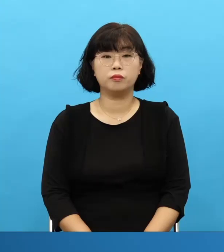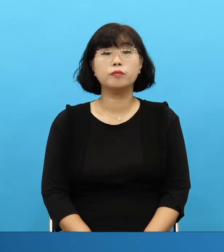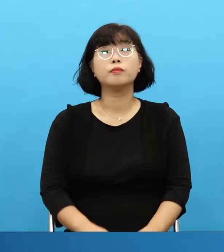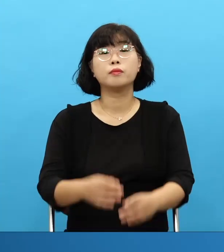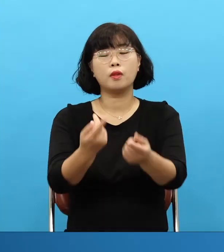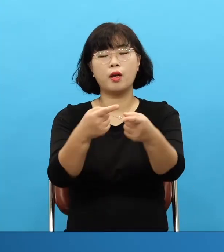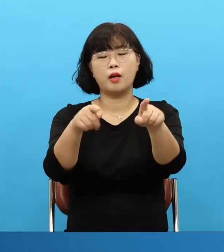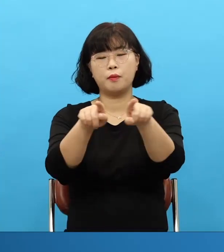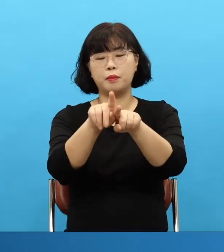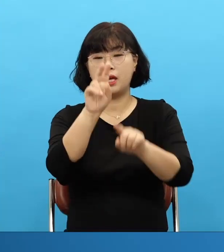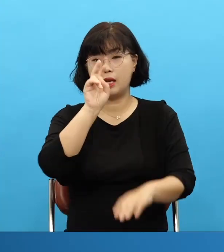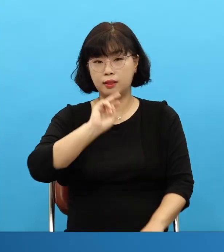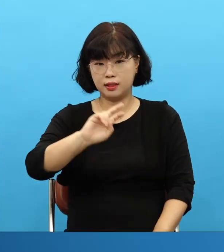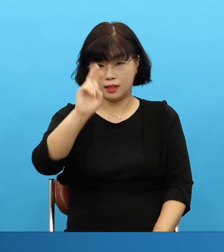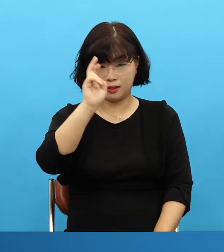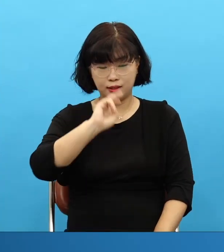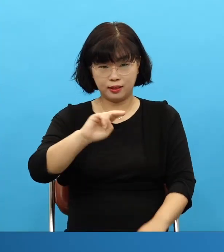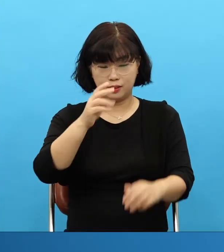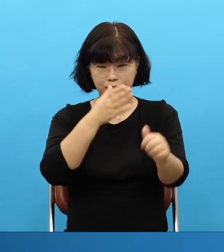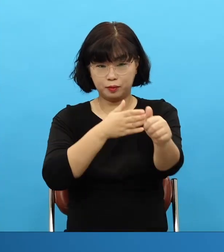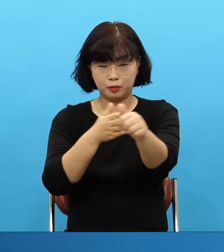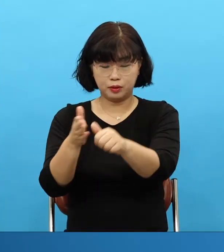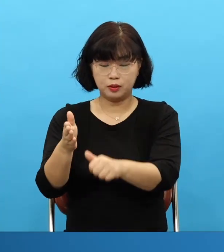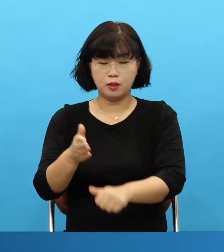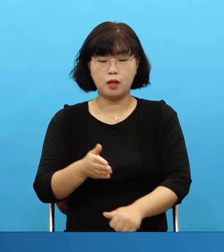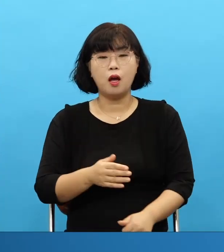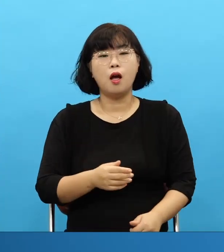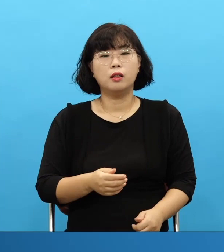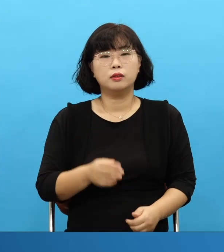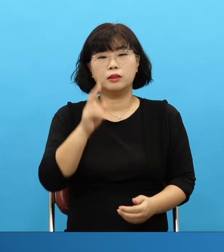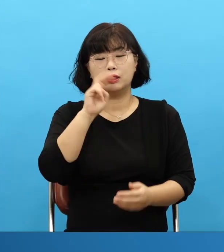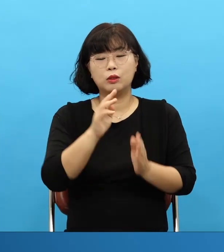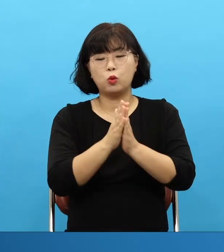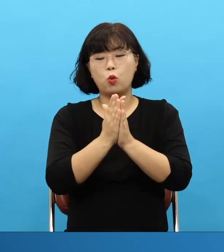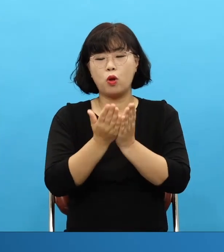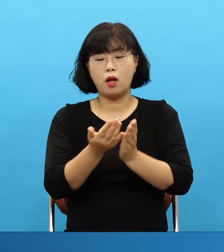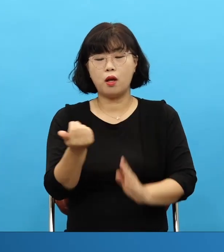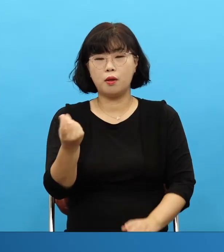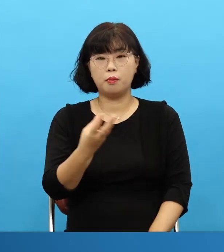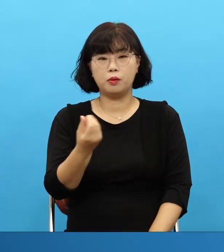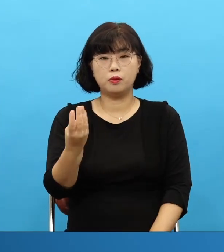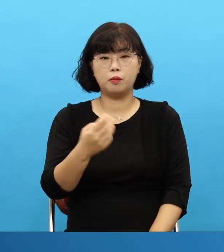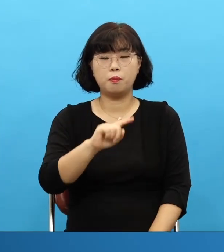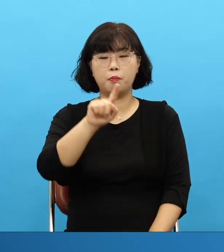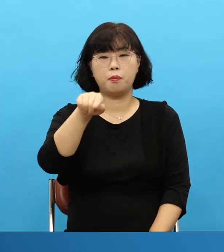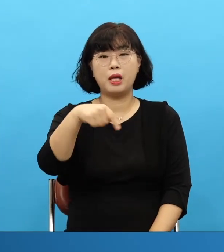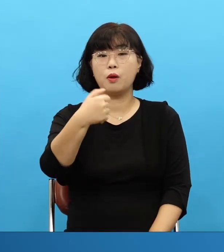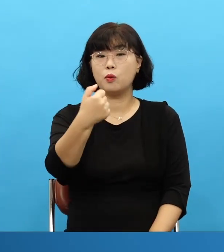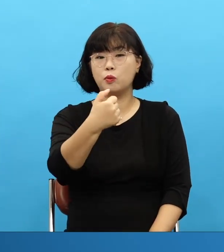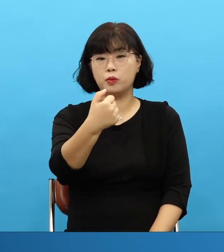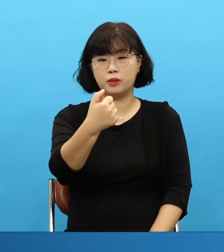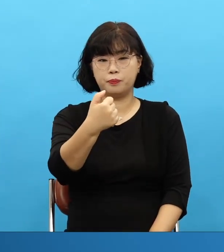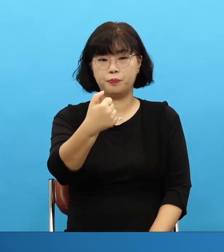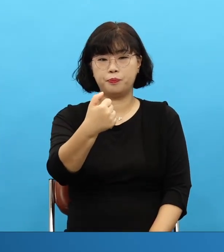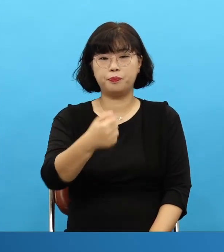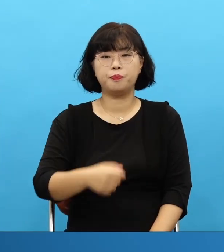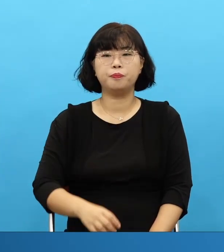함께 찬양 드리시겠습니다. 찬송가 150장 갈보리산 위에 십자가 섰으니 찬송